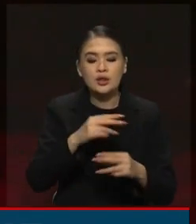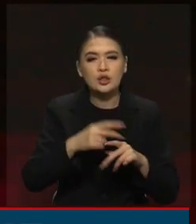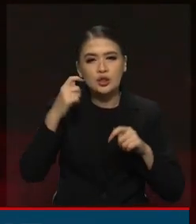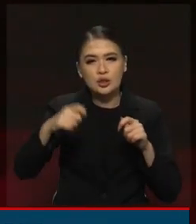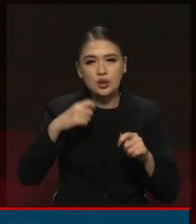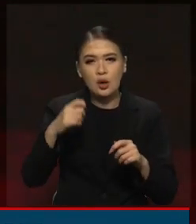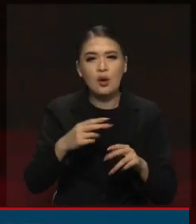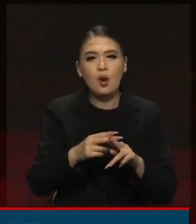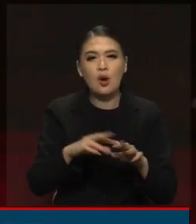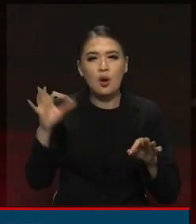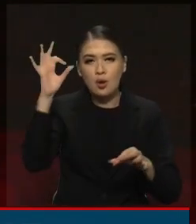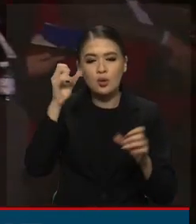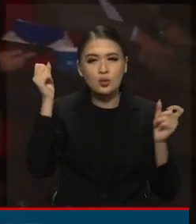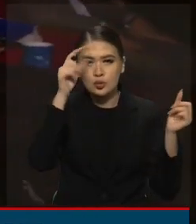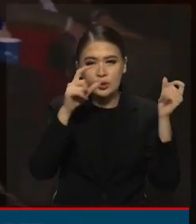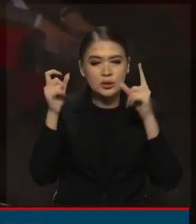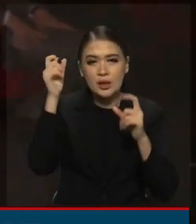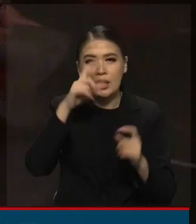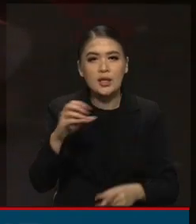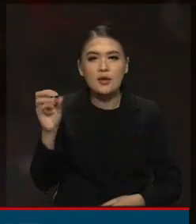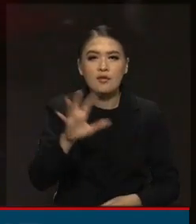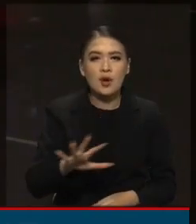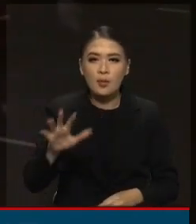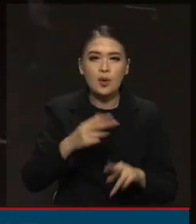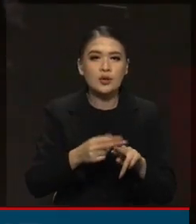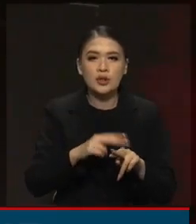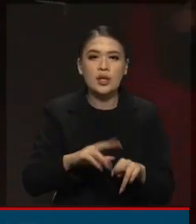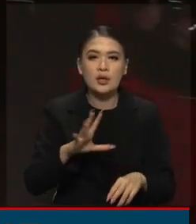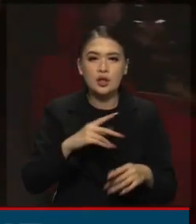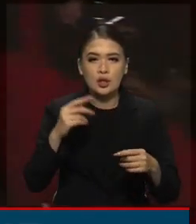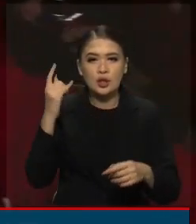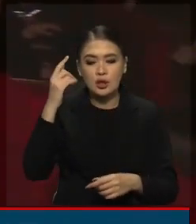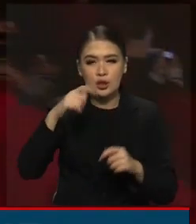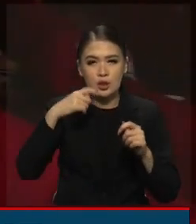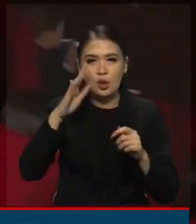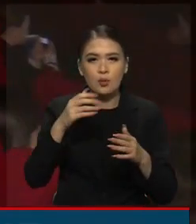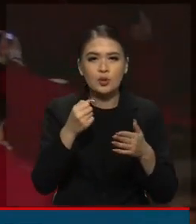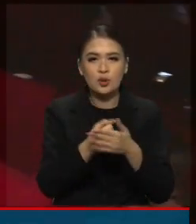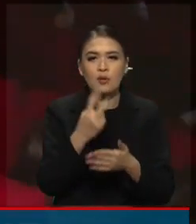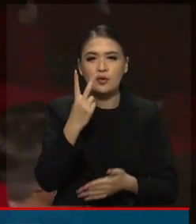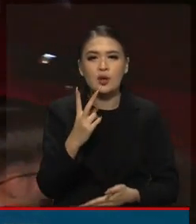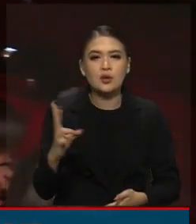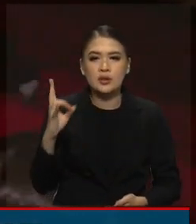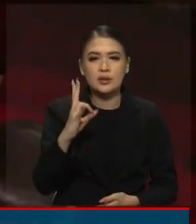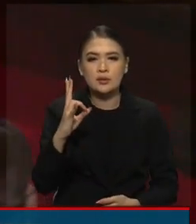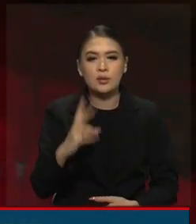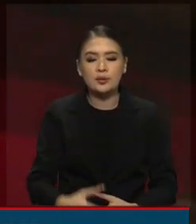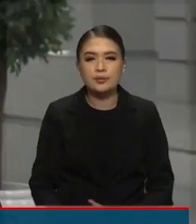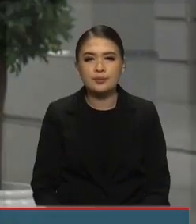и послами стран Европы в Казахстане. Марафон европейского кино продлится до 2 ноября.